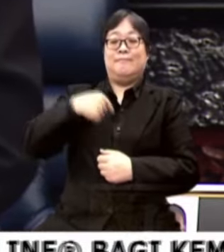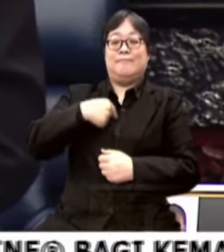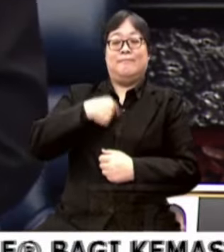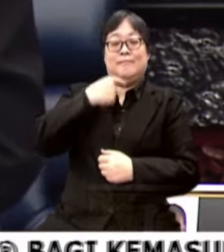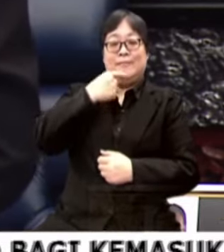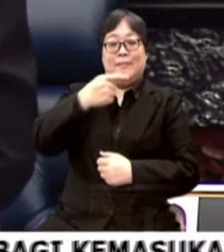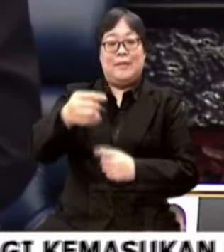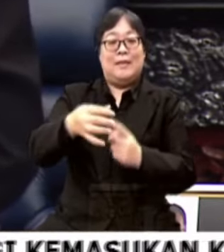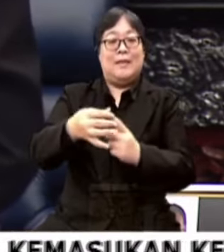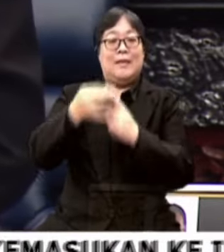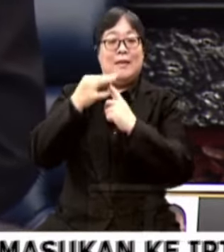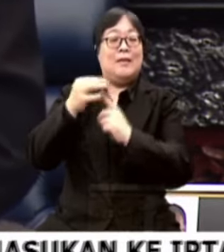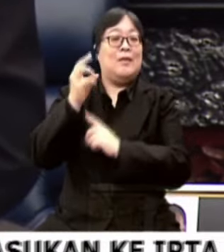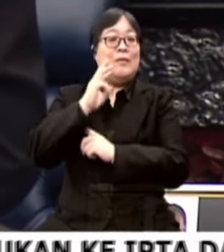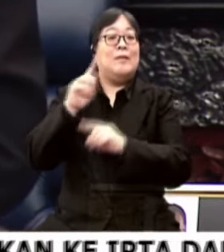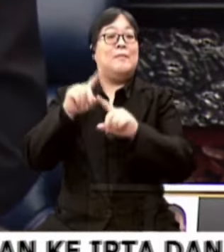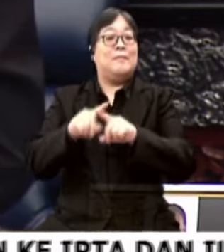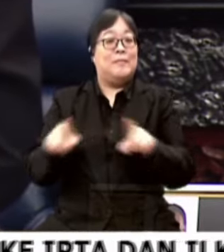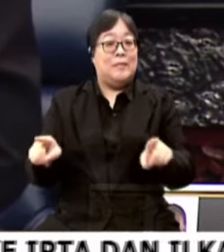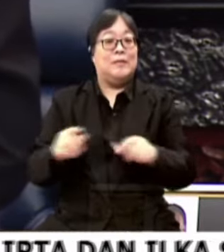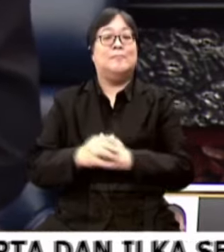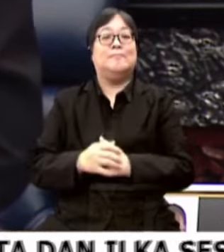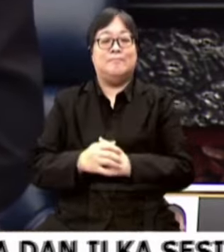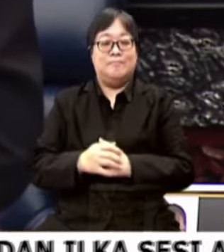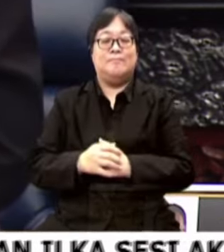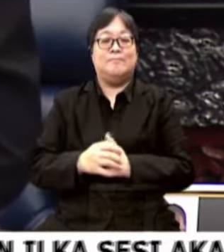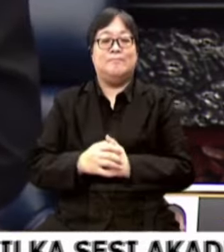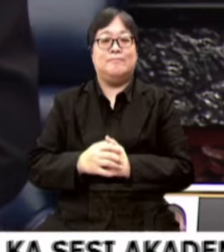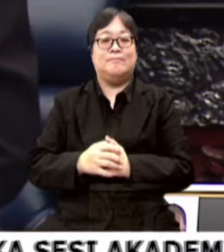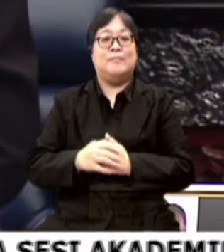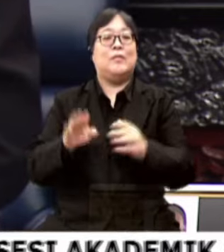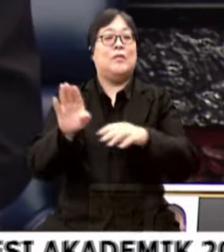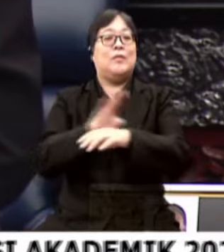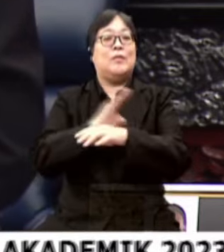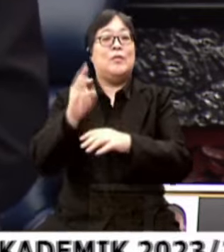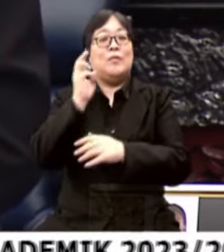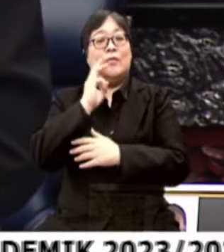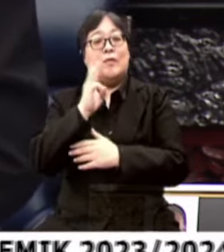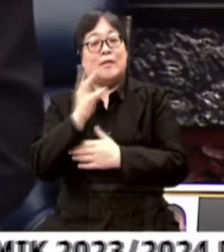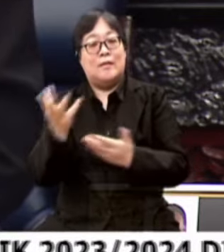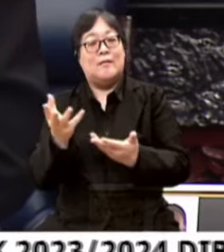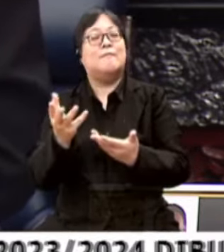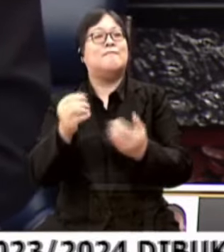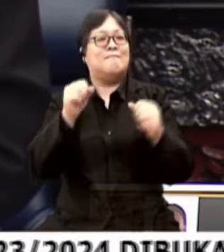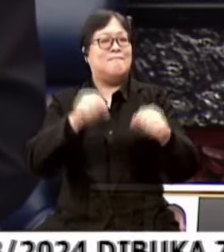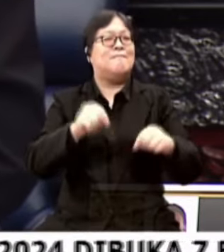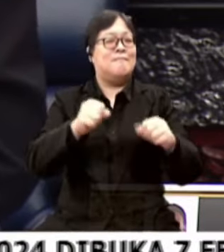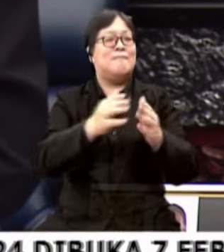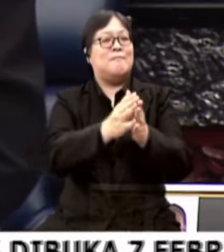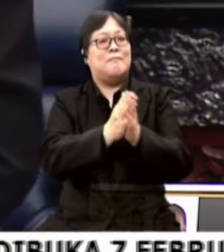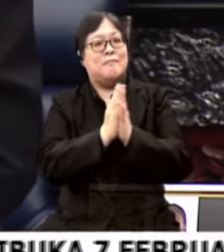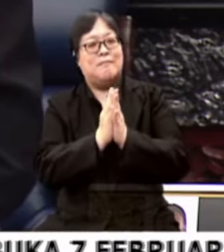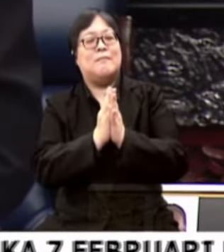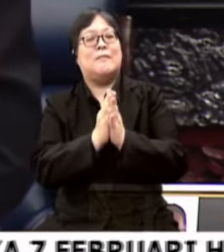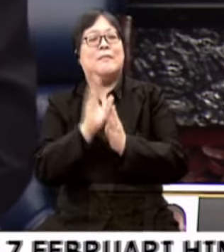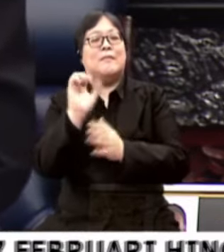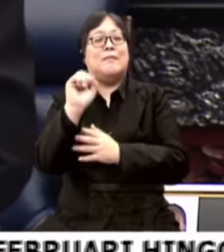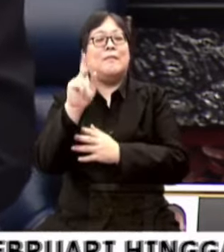menyebut has untuk wanita tetapi sebenarnya hewan wanita juga layak untuk memohon